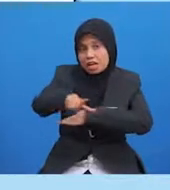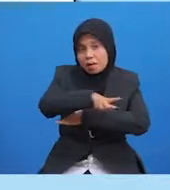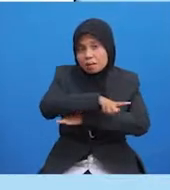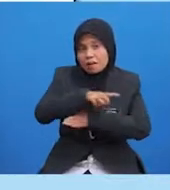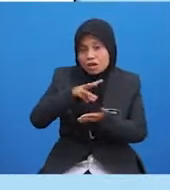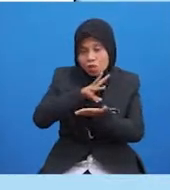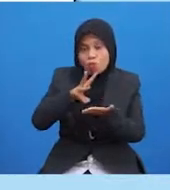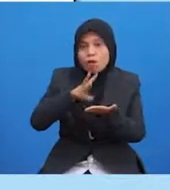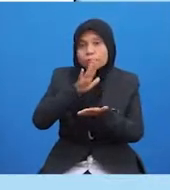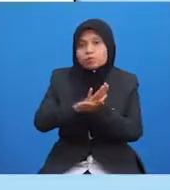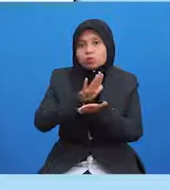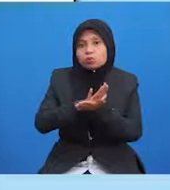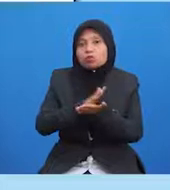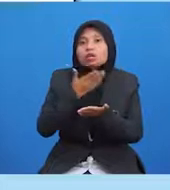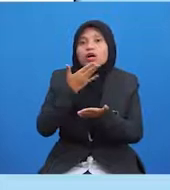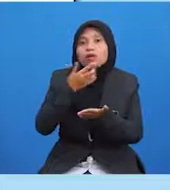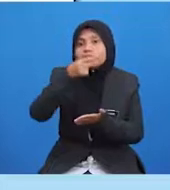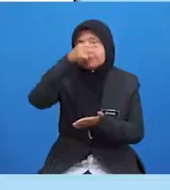sekolah berwarna hitam.